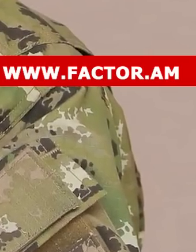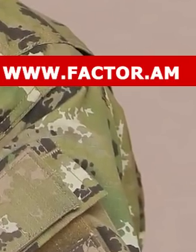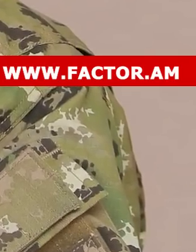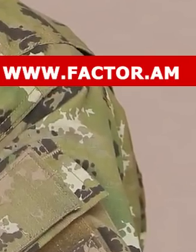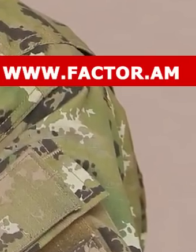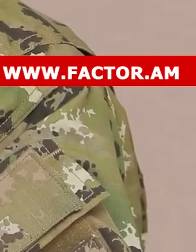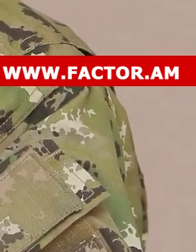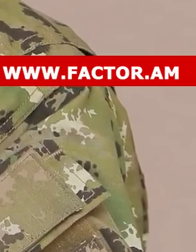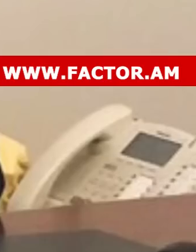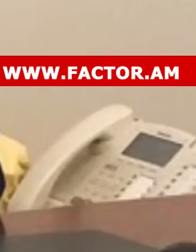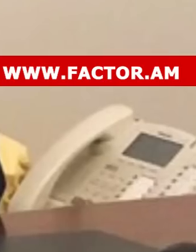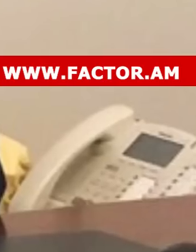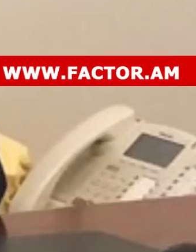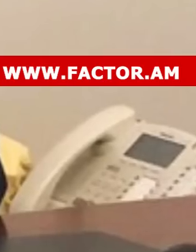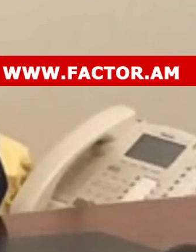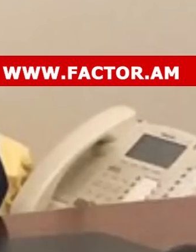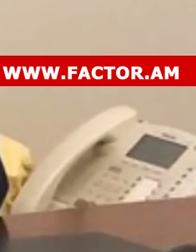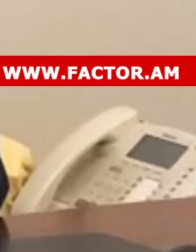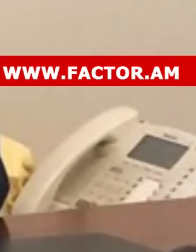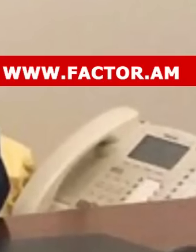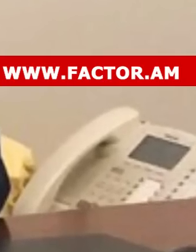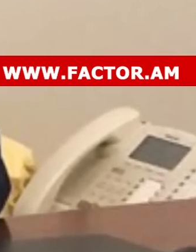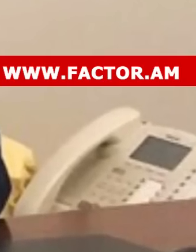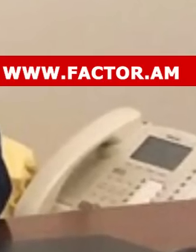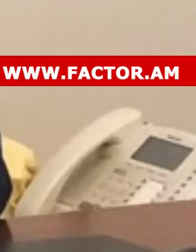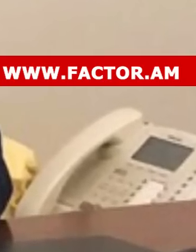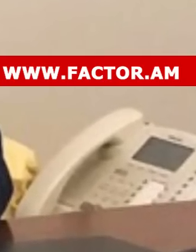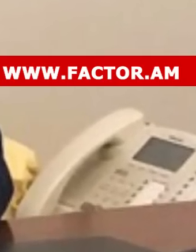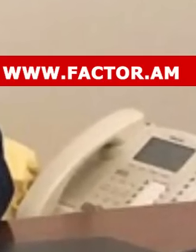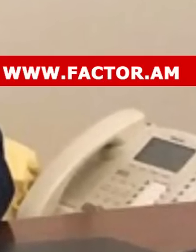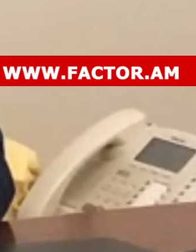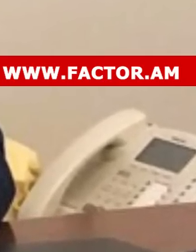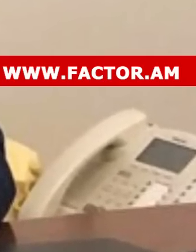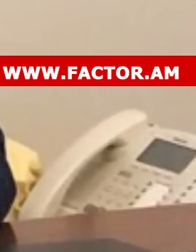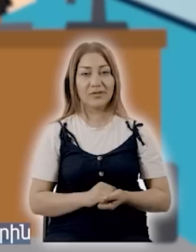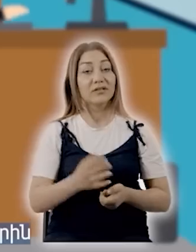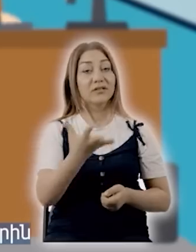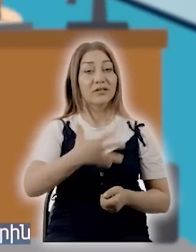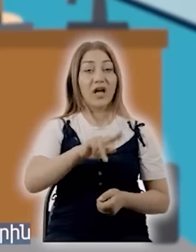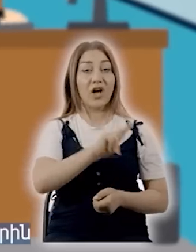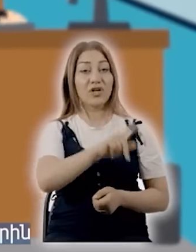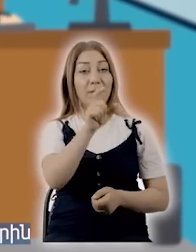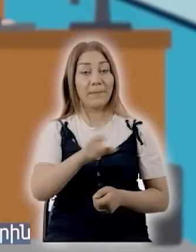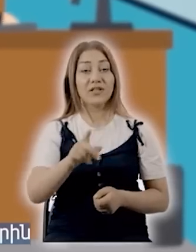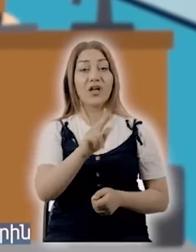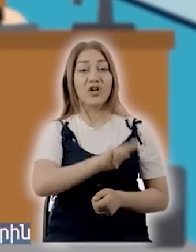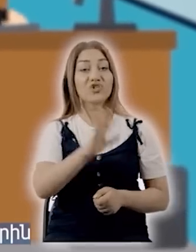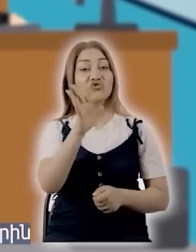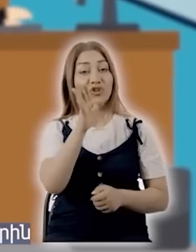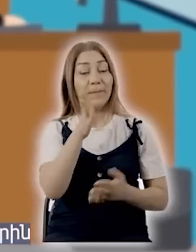անվտանգության ծառայության տնօրենի ու անվտանգության խորհրդի քարտուղարի պաշտոններում նշանակումներ է արել։ Յուրաքանչյուր